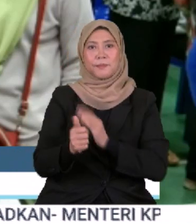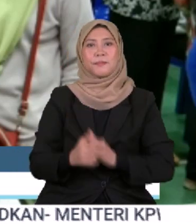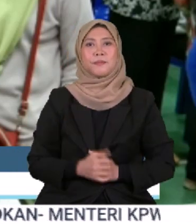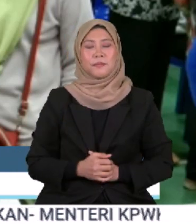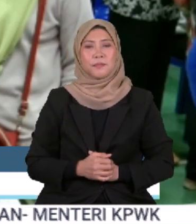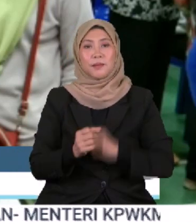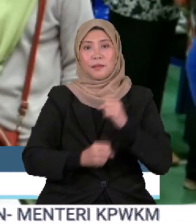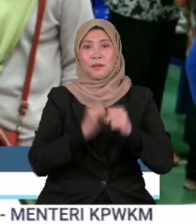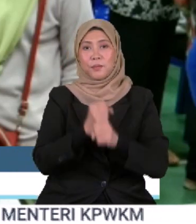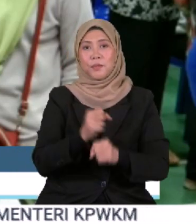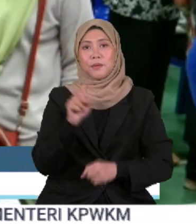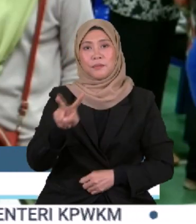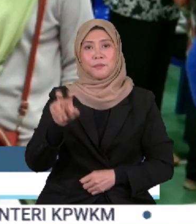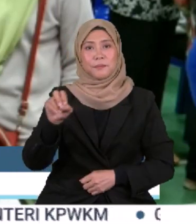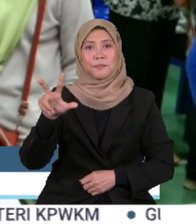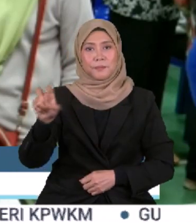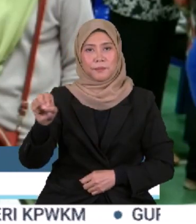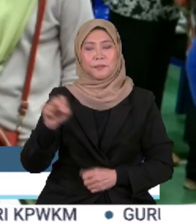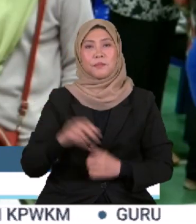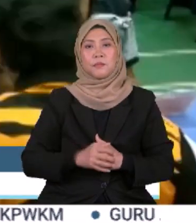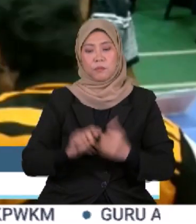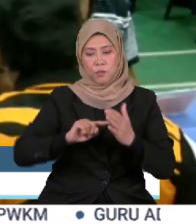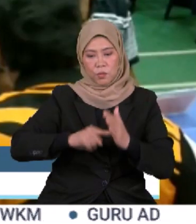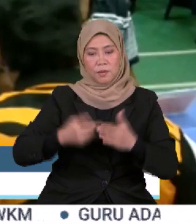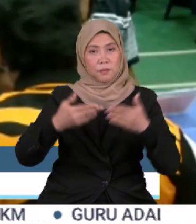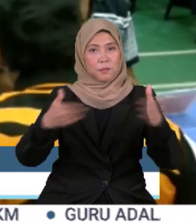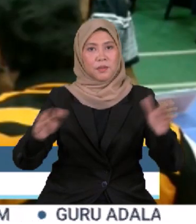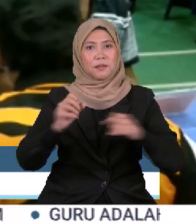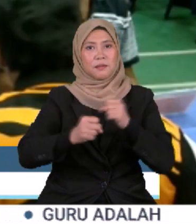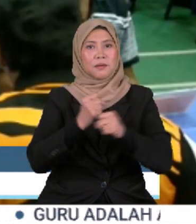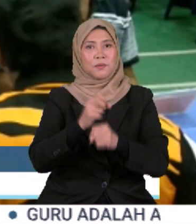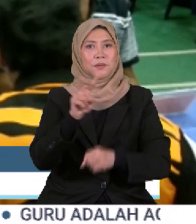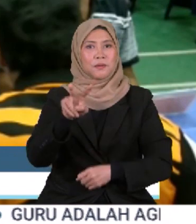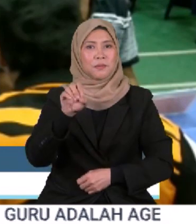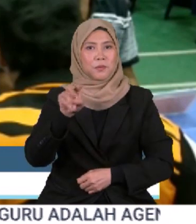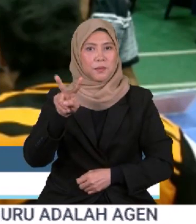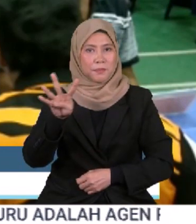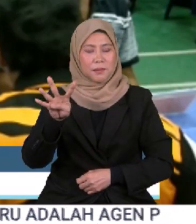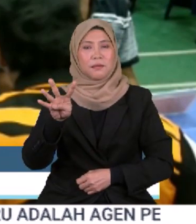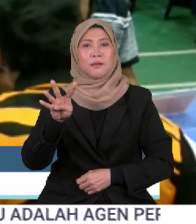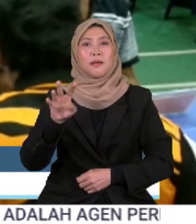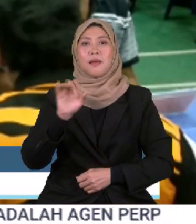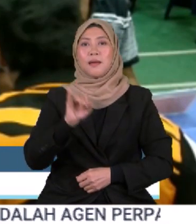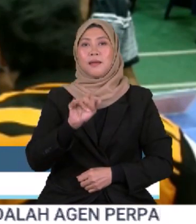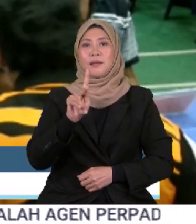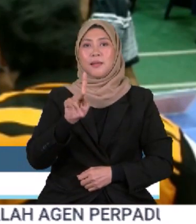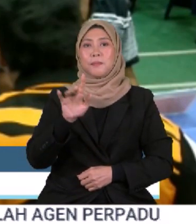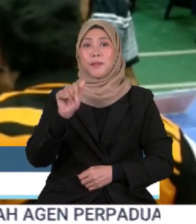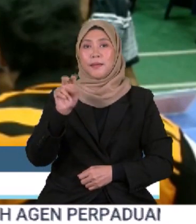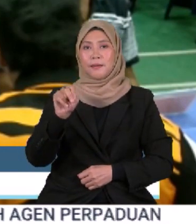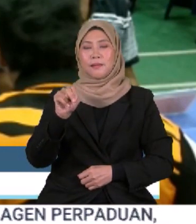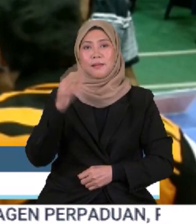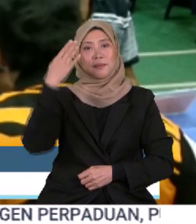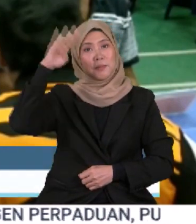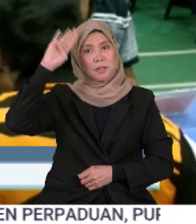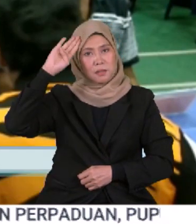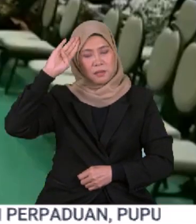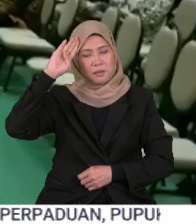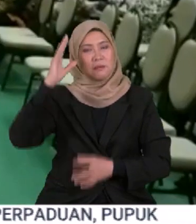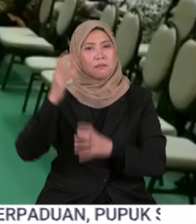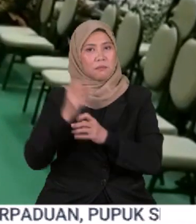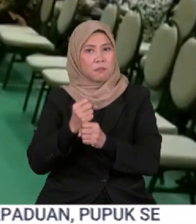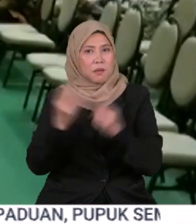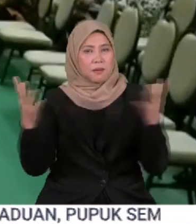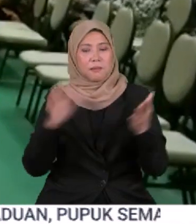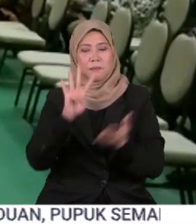menjelang 2030 sejak beroperasi pada tahun 2004 ikb Kuala Perlis telah melahirkan